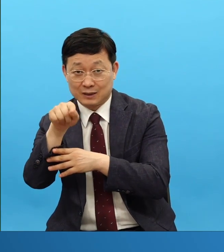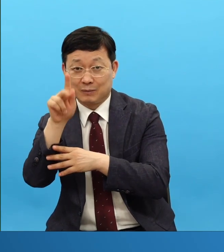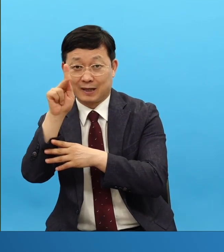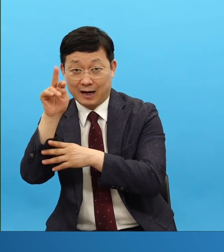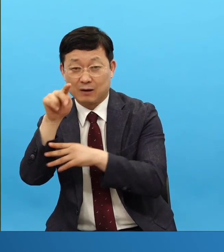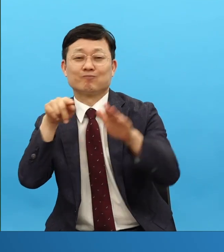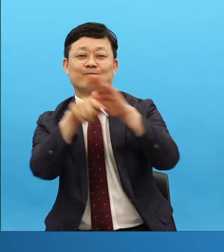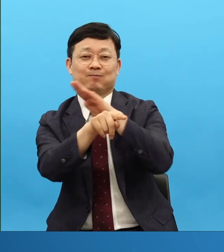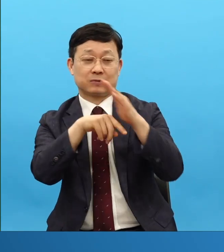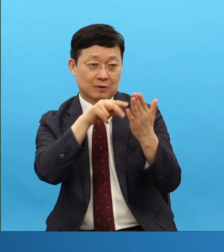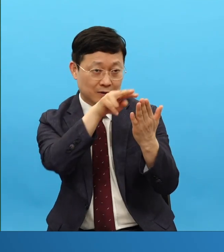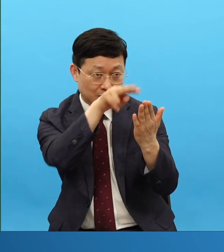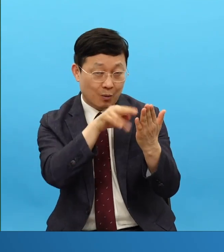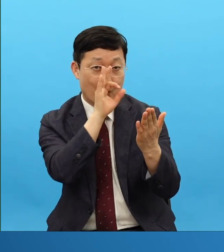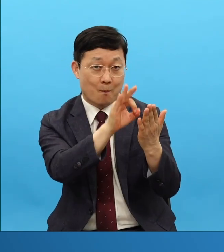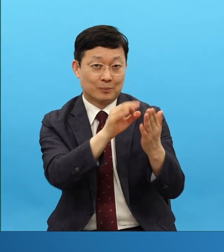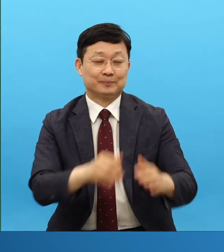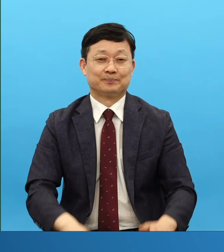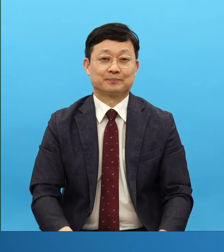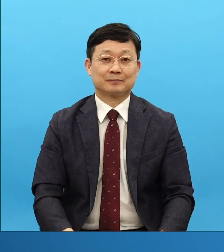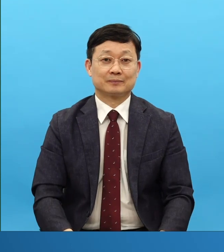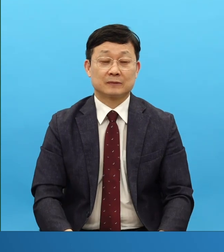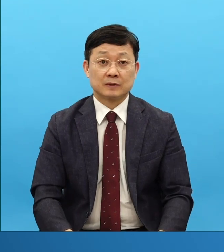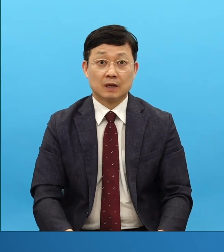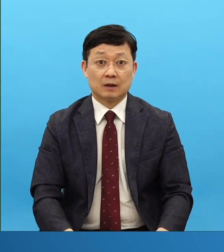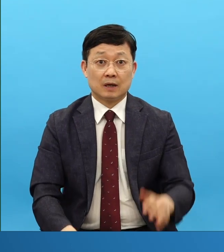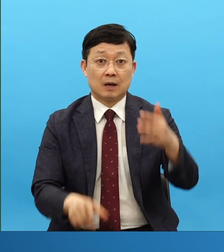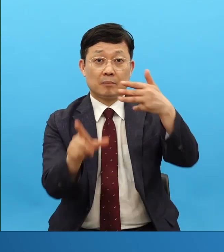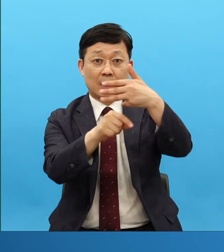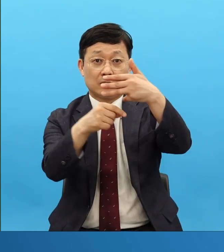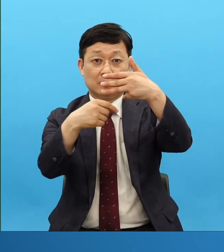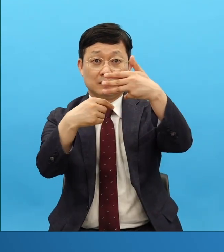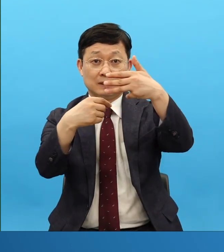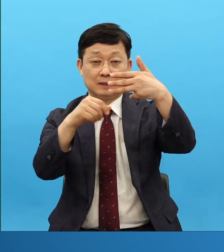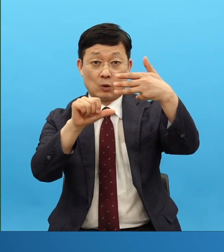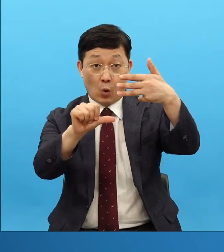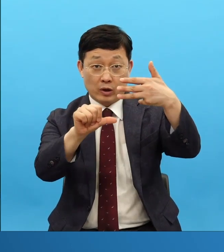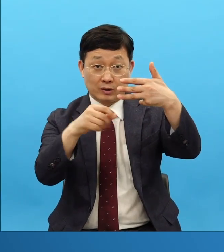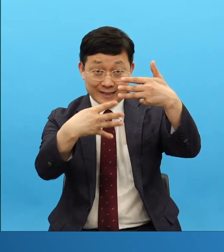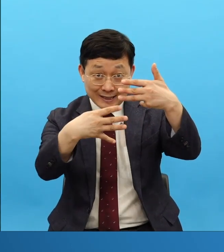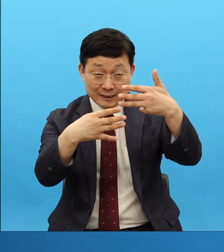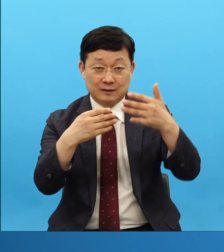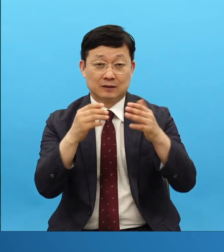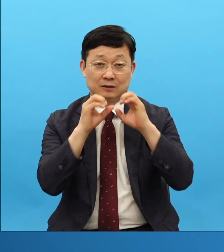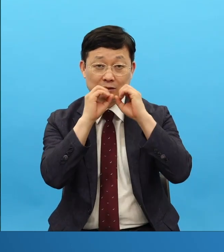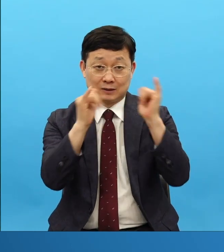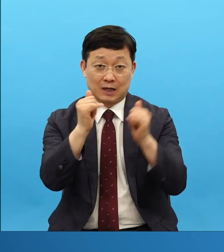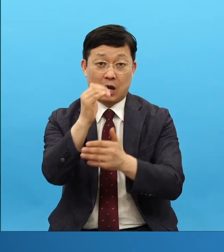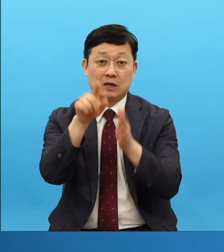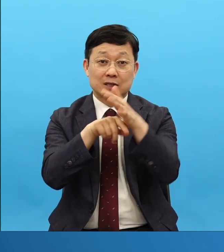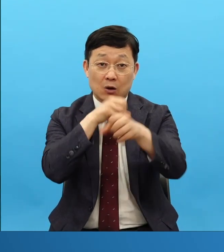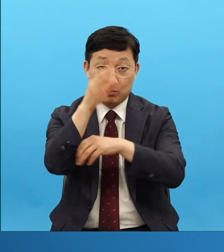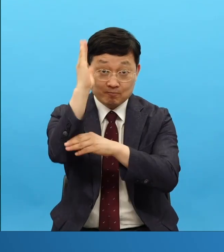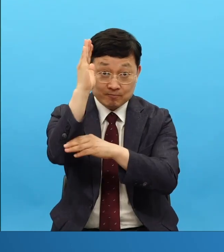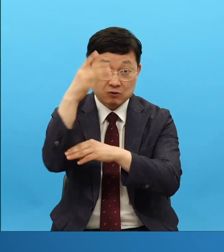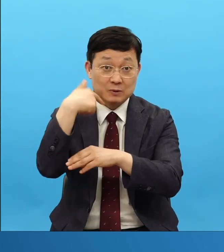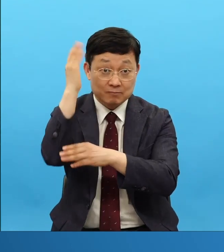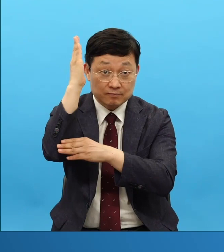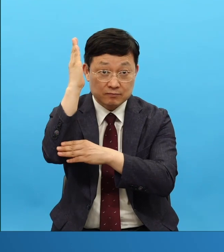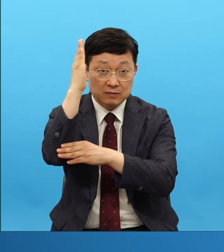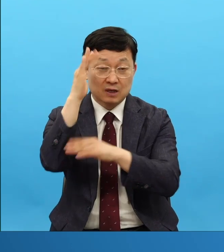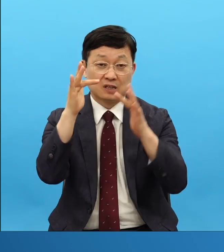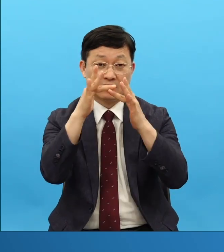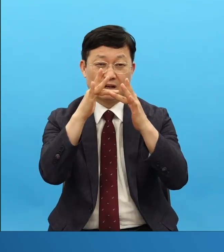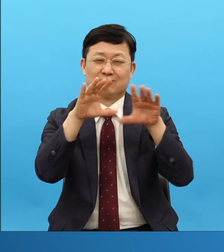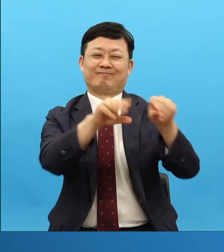4일 렘넌트 나잇 전도자의 고백은 생방송되지 않으며 현장 참여만 가능합니다. 전도자들을 통해 우리에게 전달된 복음, 그리고